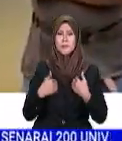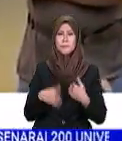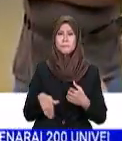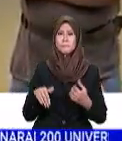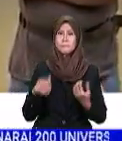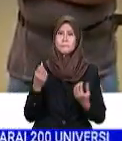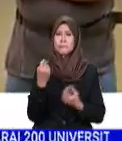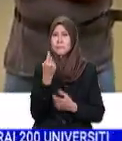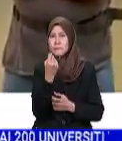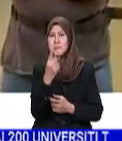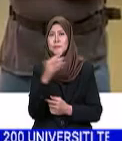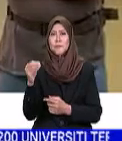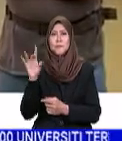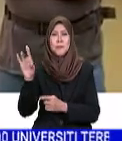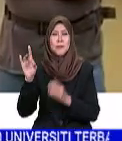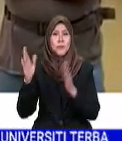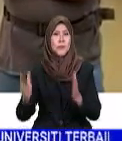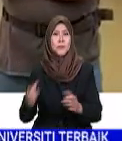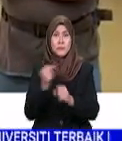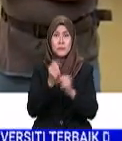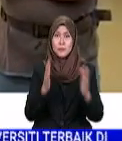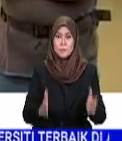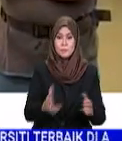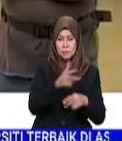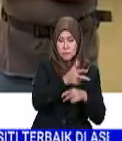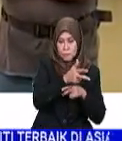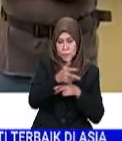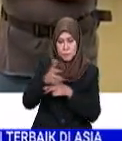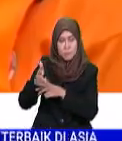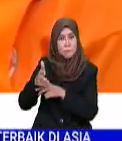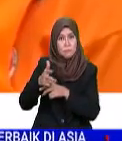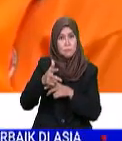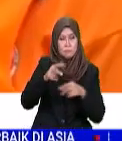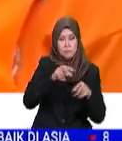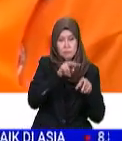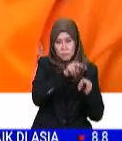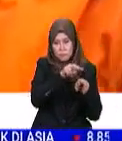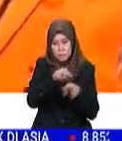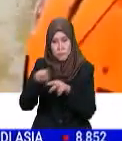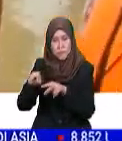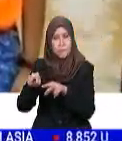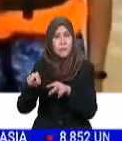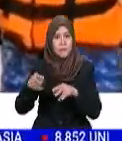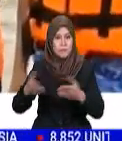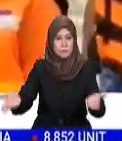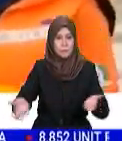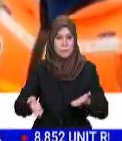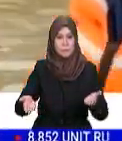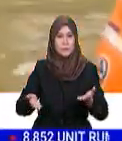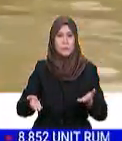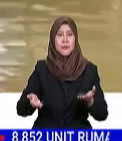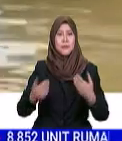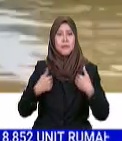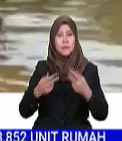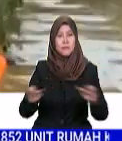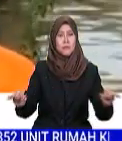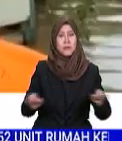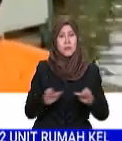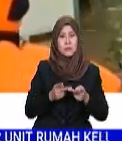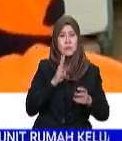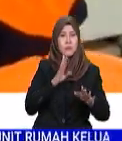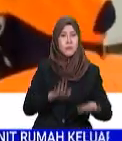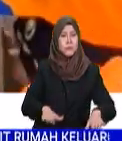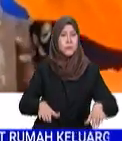anggota membuat tinjauan di lokasi Alu Gunung, di mana kita mendapati kawasan-kawasan sekitar telah dinaiki